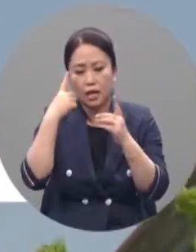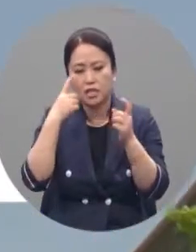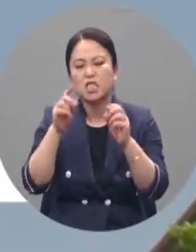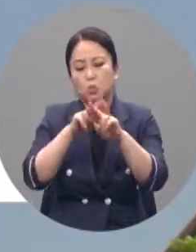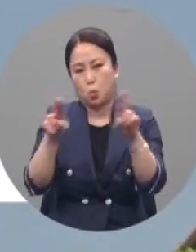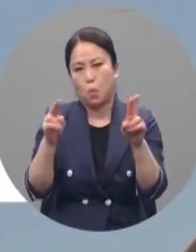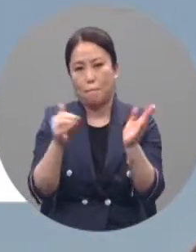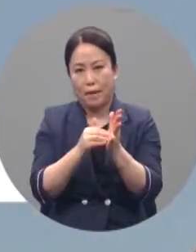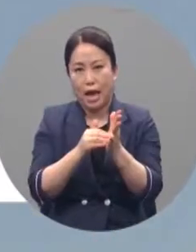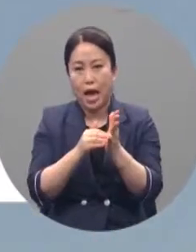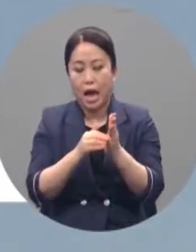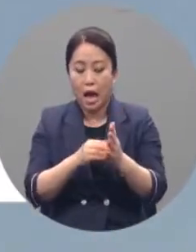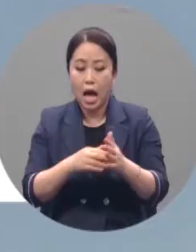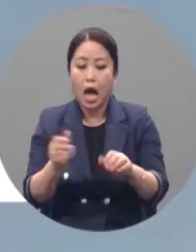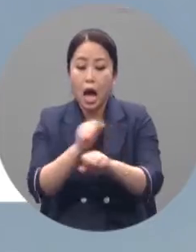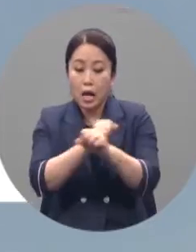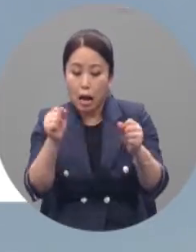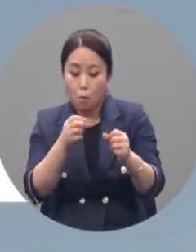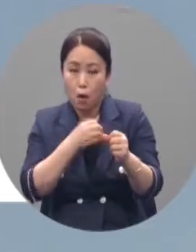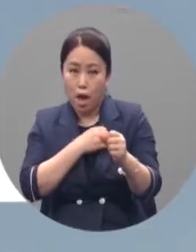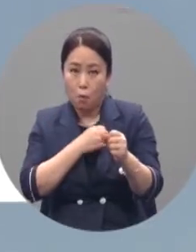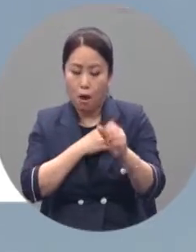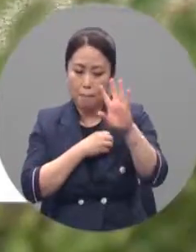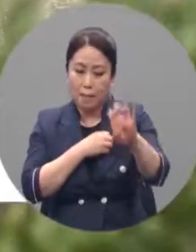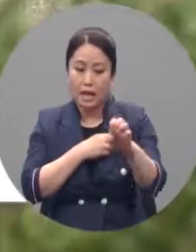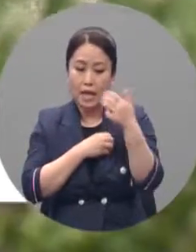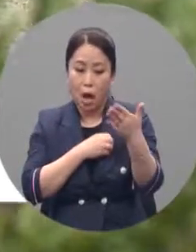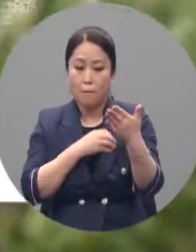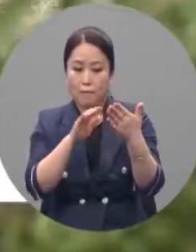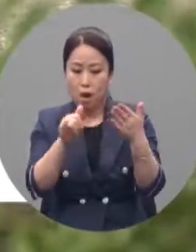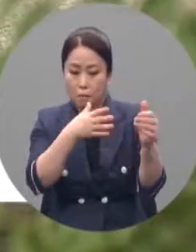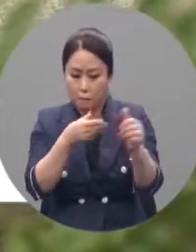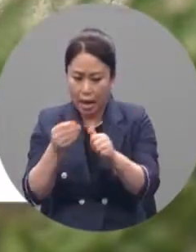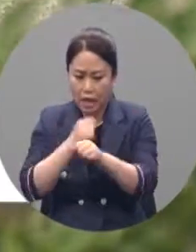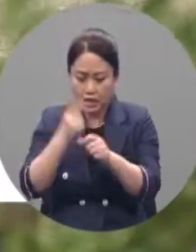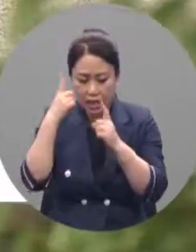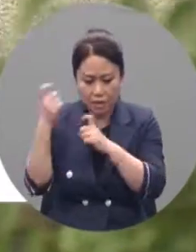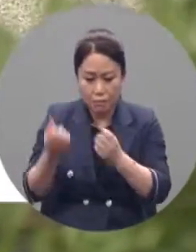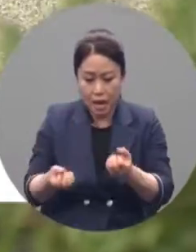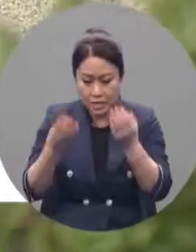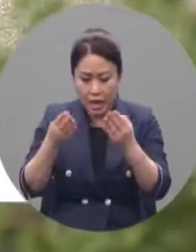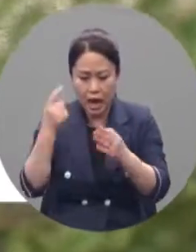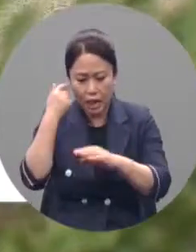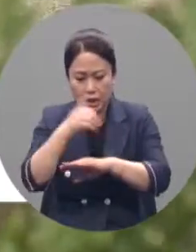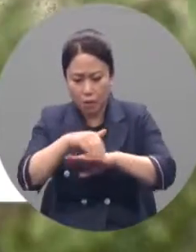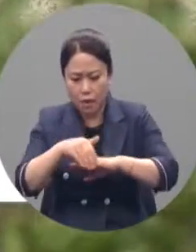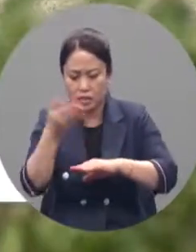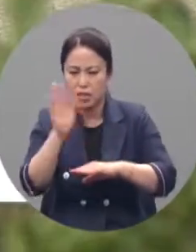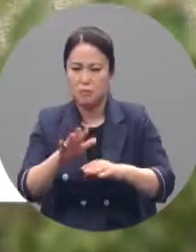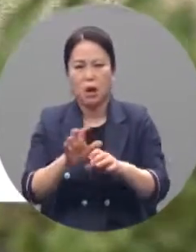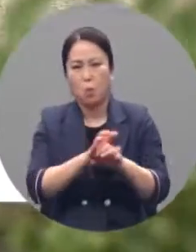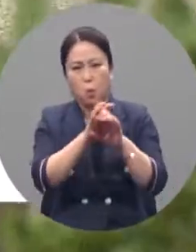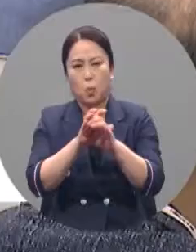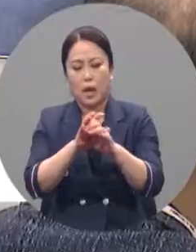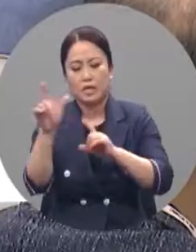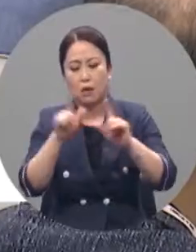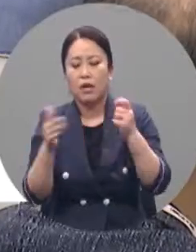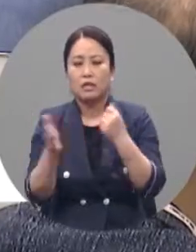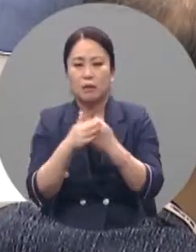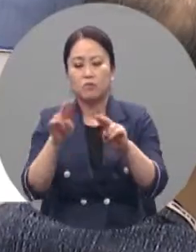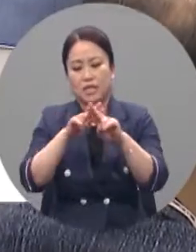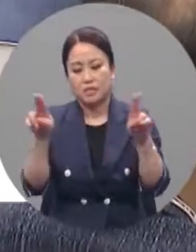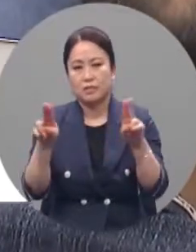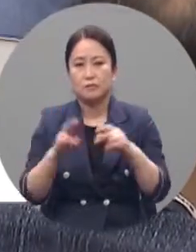부산시는 당초 광복회 원 49명 을 초청해 기념식을 진행하려 했지만 쿠론 알구 상황을 고려해 행사를 취소했다 고